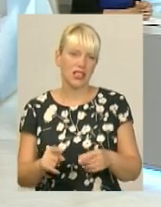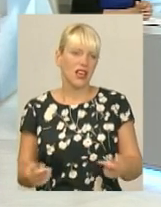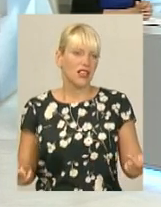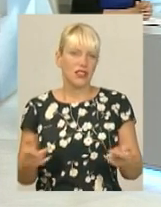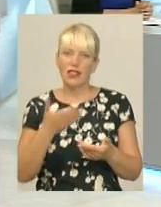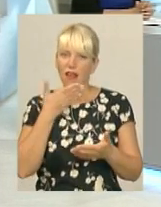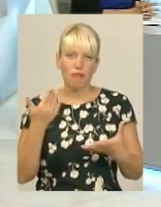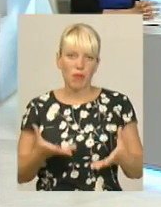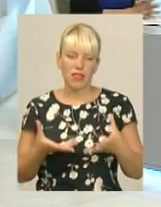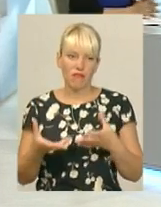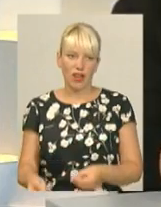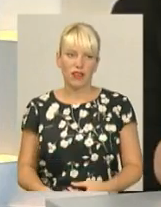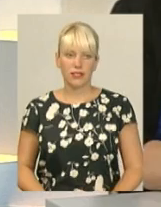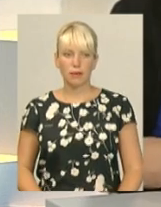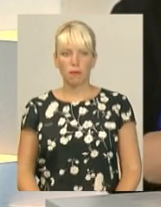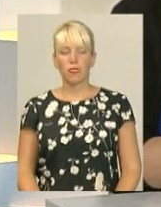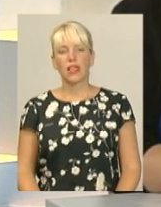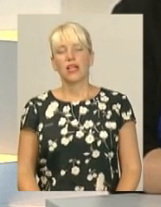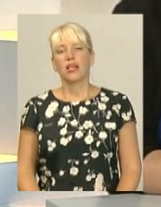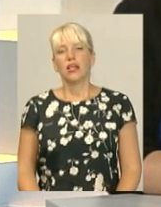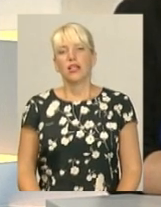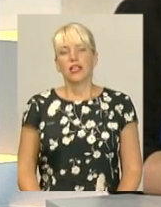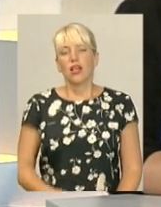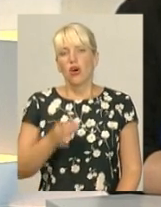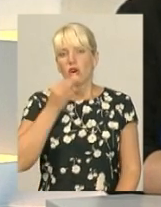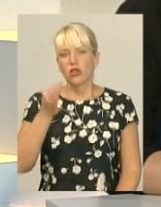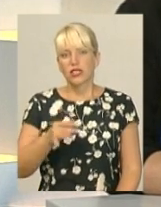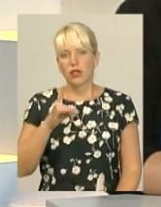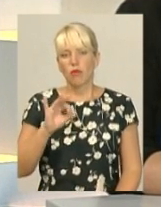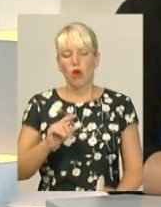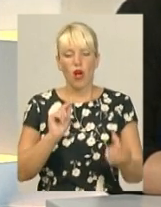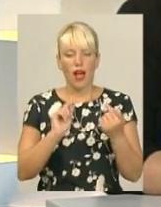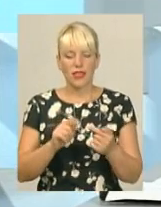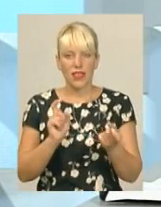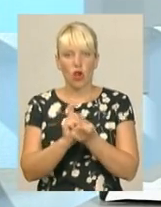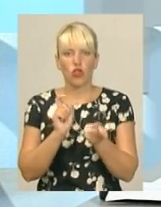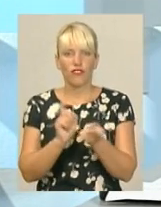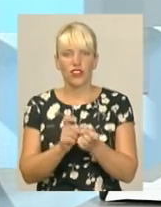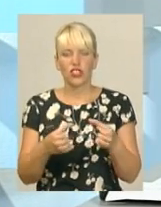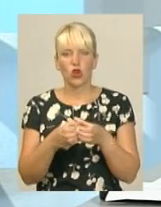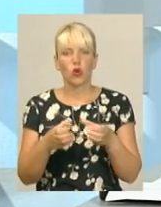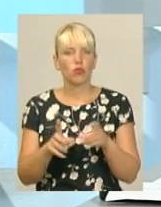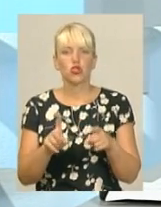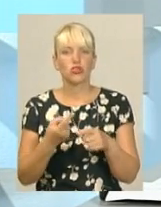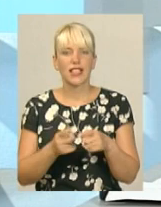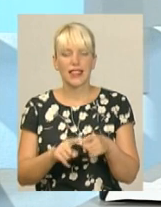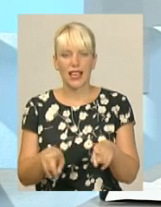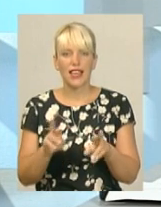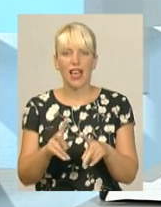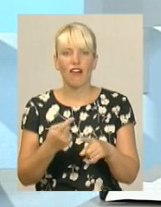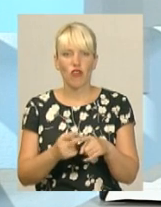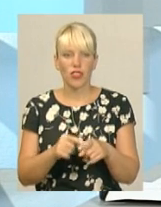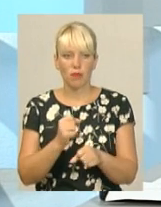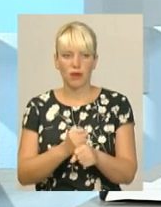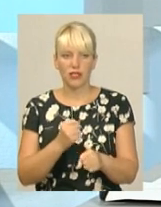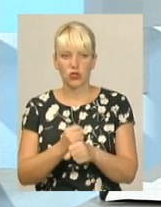що не впливають. Дуже потрібна річ. І розкажіть ще, будь ласка, про антиконфліктні групи. Що це таке, як вони працюють?